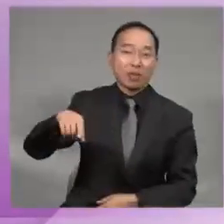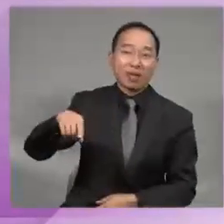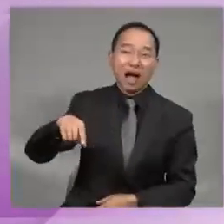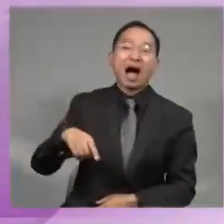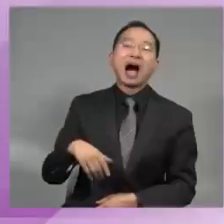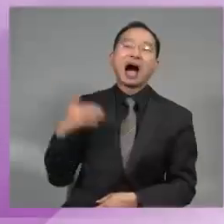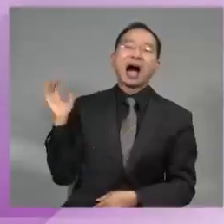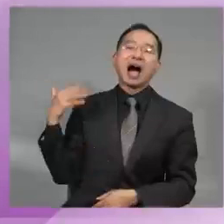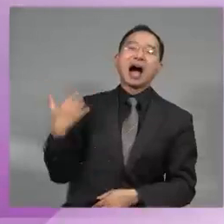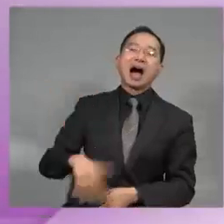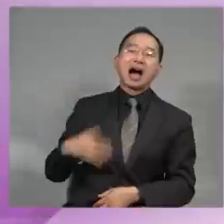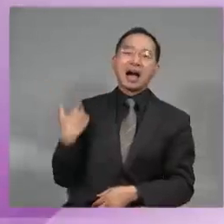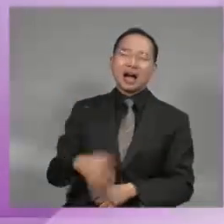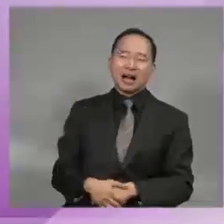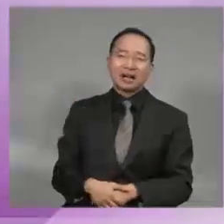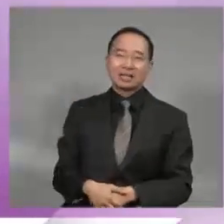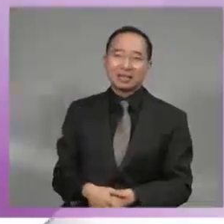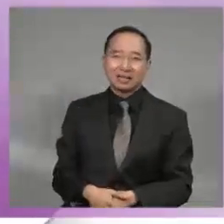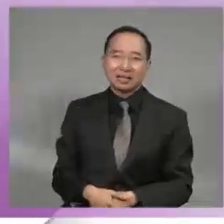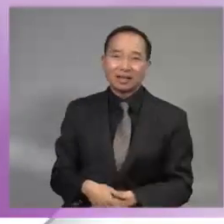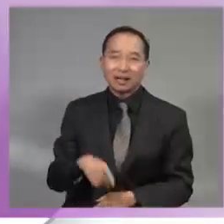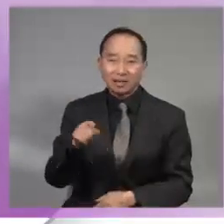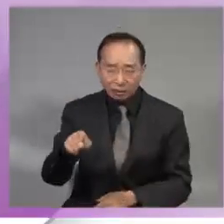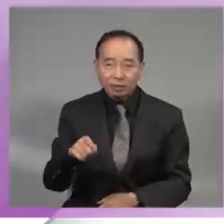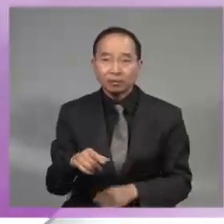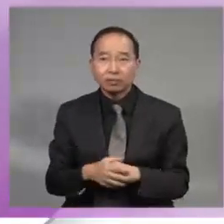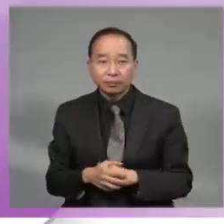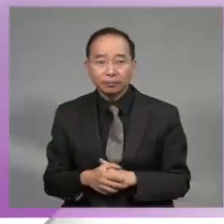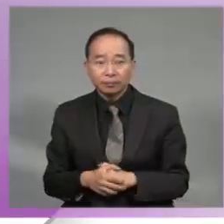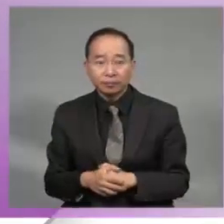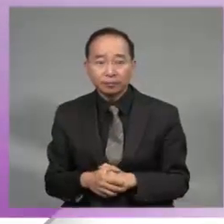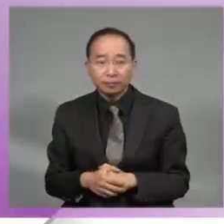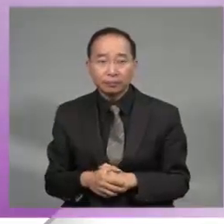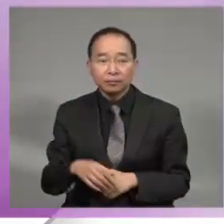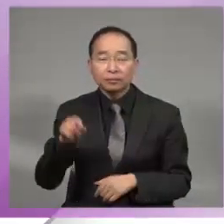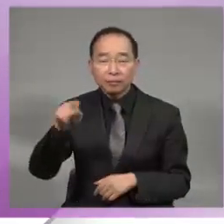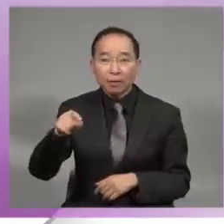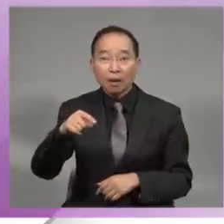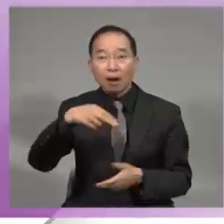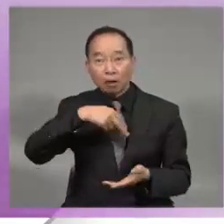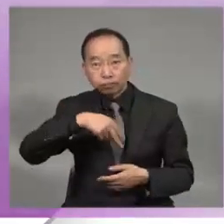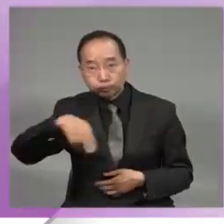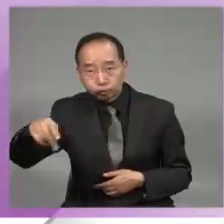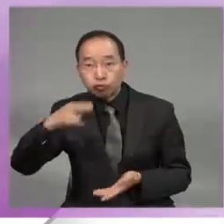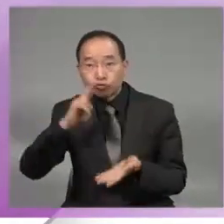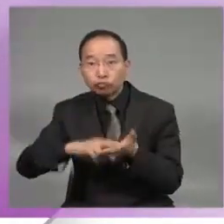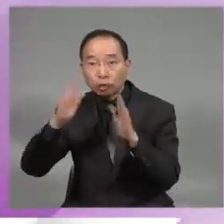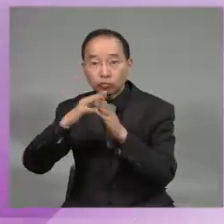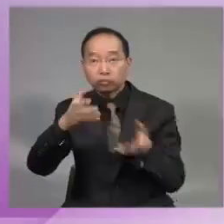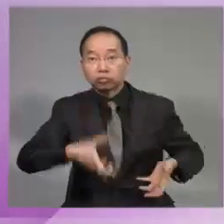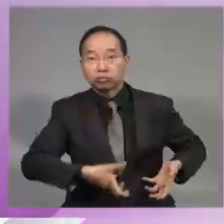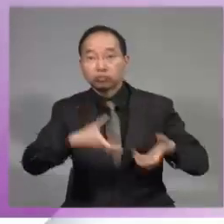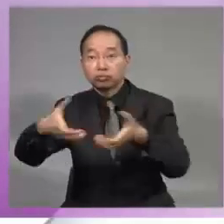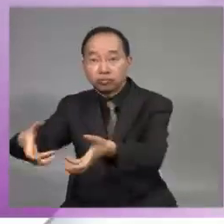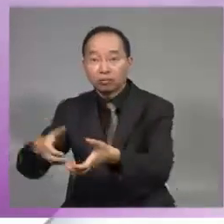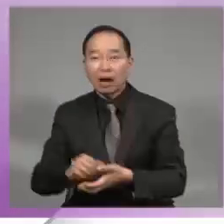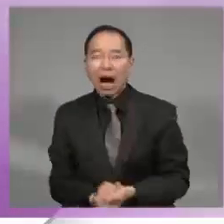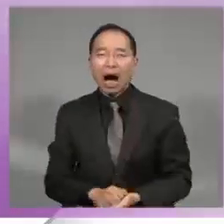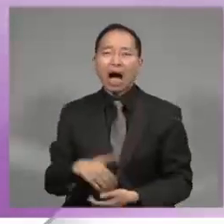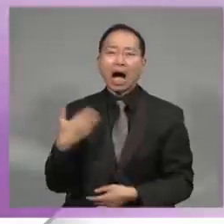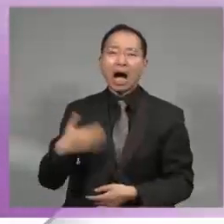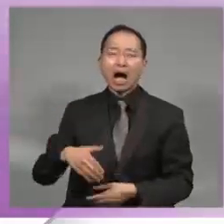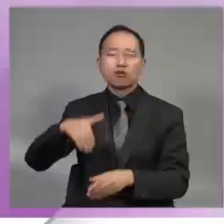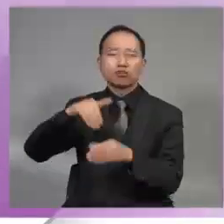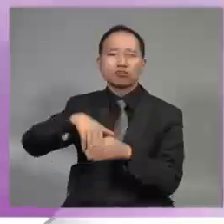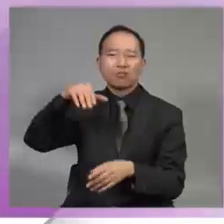말씀드린 것처럼 관외 해송용 봉투는 관할 우체국으로 인계를 네. 하도록 되어 있는데 바로 도보로 이동해서 지금 인계하고 계신 것 같습니다. 위치를 잘 잡으셨네요.